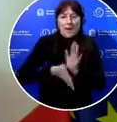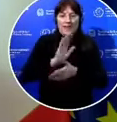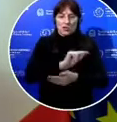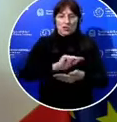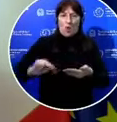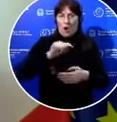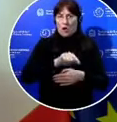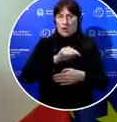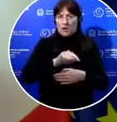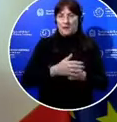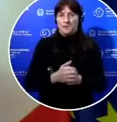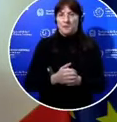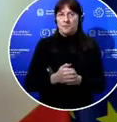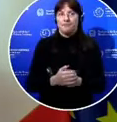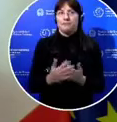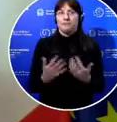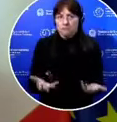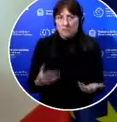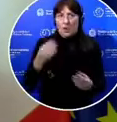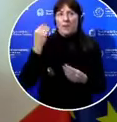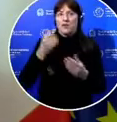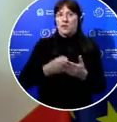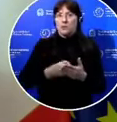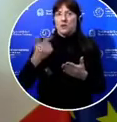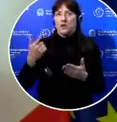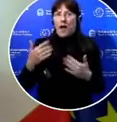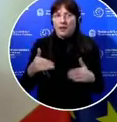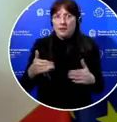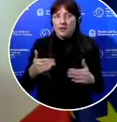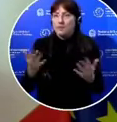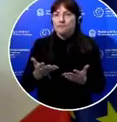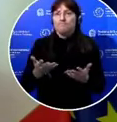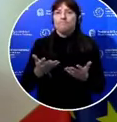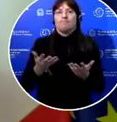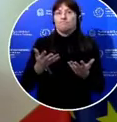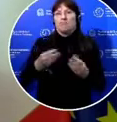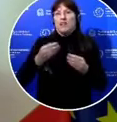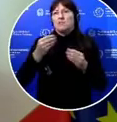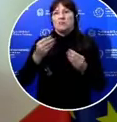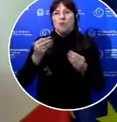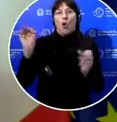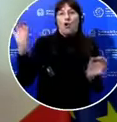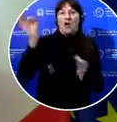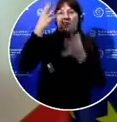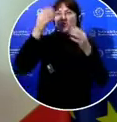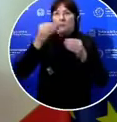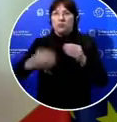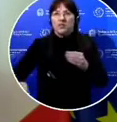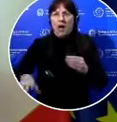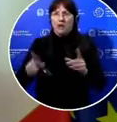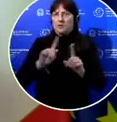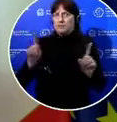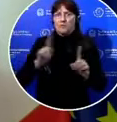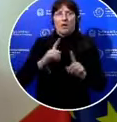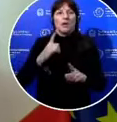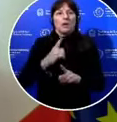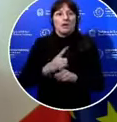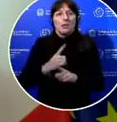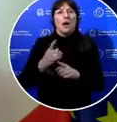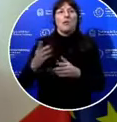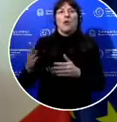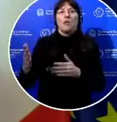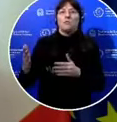che sia di fondamentale importanza non sprecare questa opportunità e raccogliere